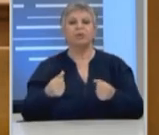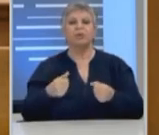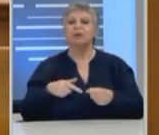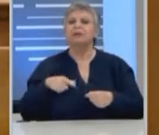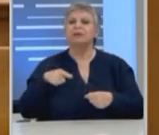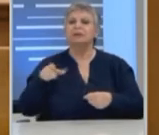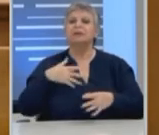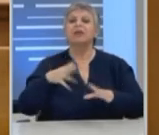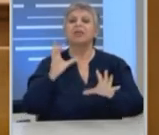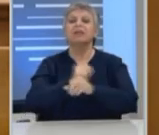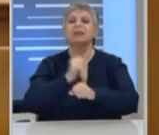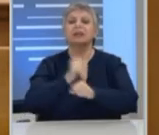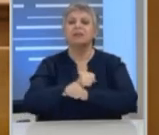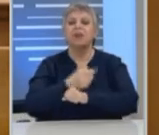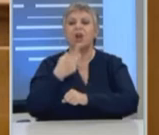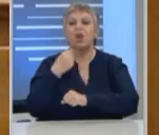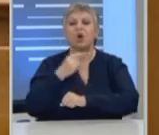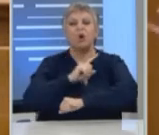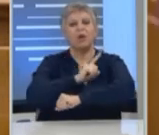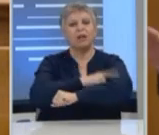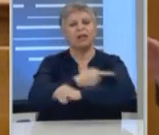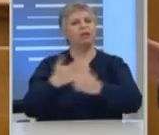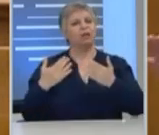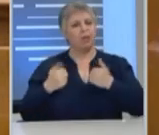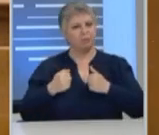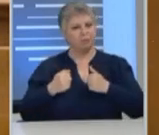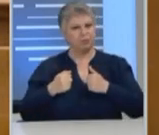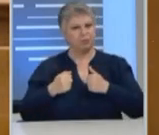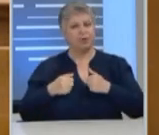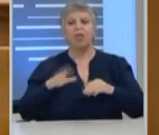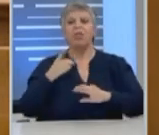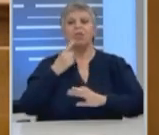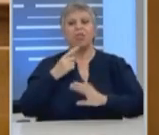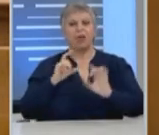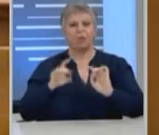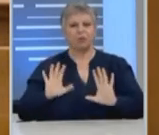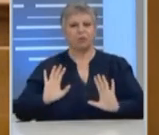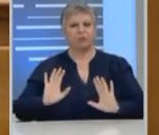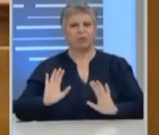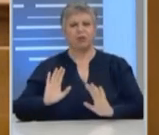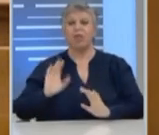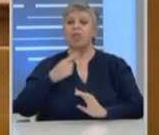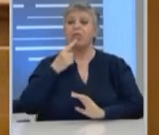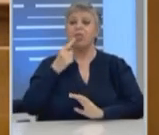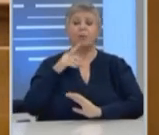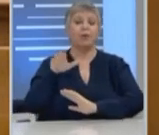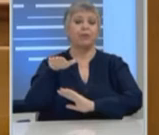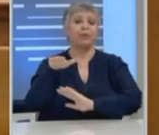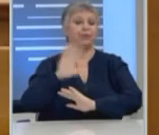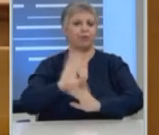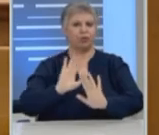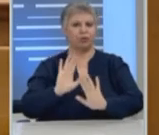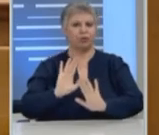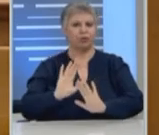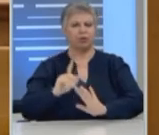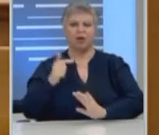έχετε. Όχι, δεν είναι αυτό. Και εγώ, ξέρετε, δεν σας υποτιμώ καθόλου ως αντίπαλο. Ίσα-ίσα. Θεωρώ ότι είστε ένας